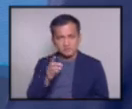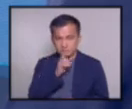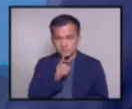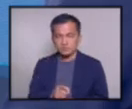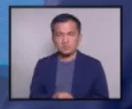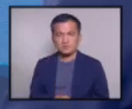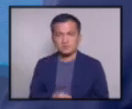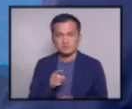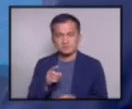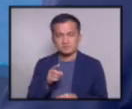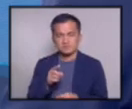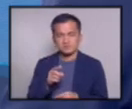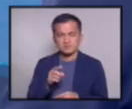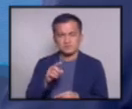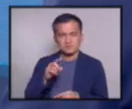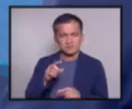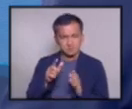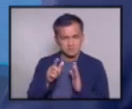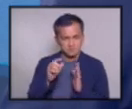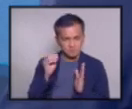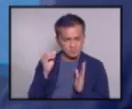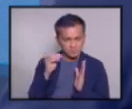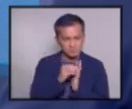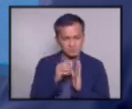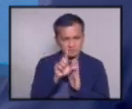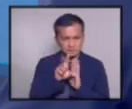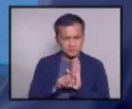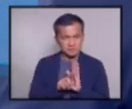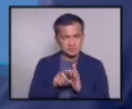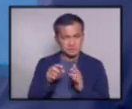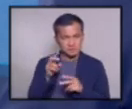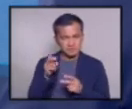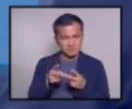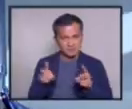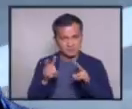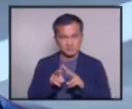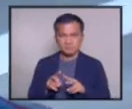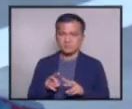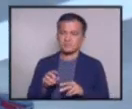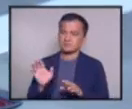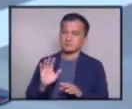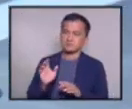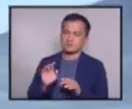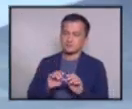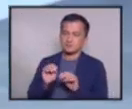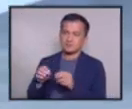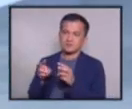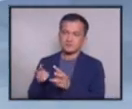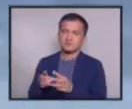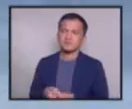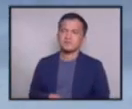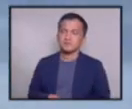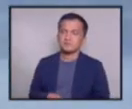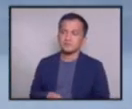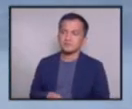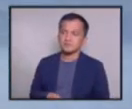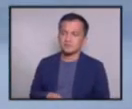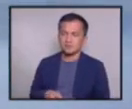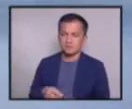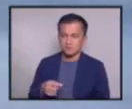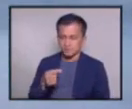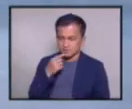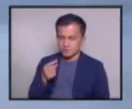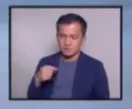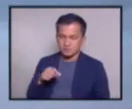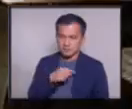lang, nale-legislate ba yan, yung values na yan? Hindi po. Well, let's put it this way, ho. Ang sinasabi po natin